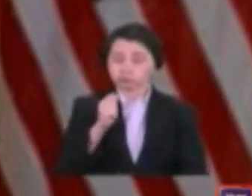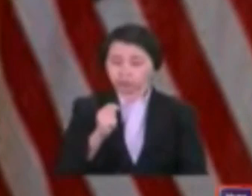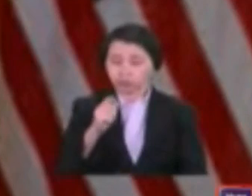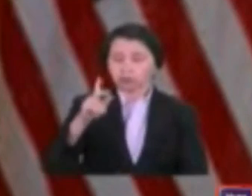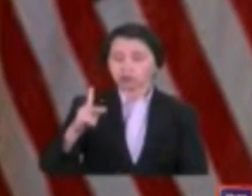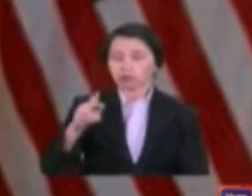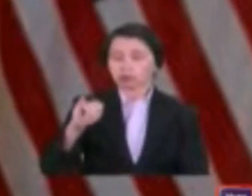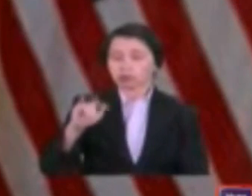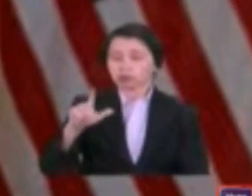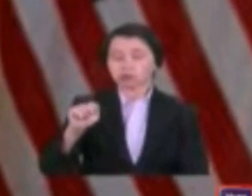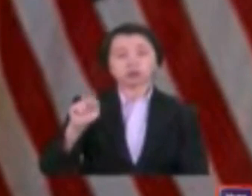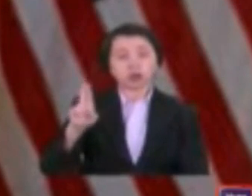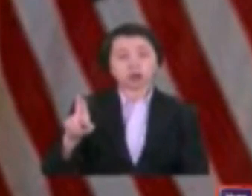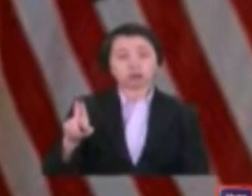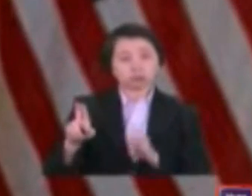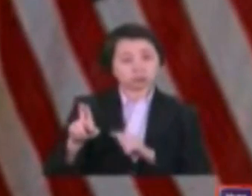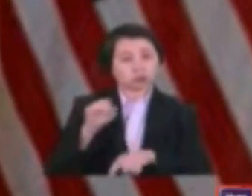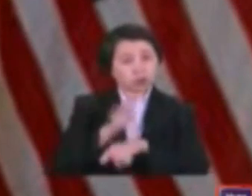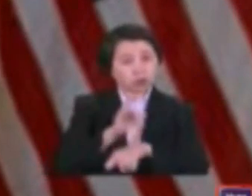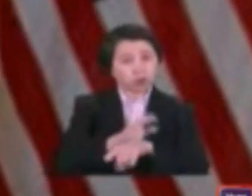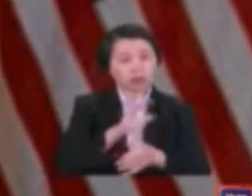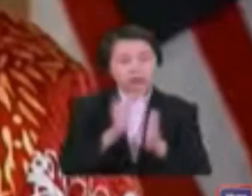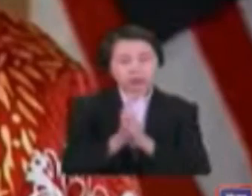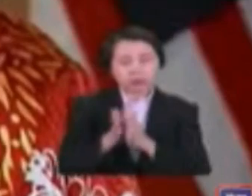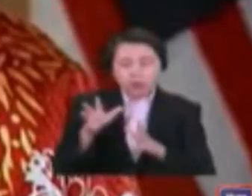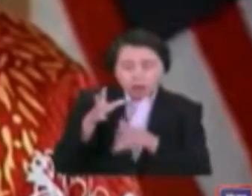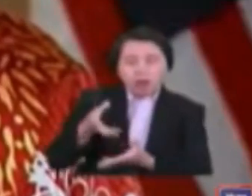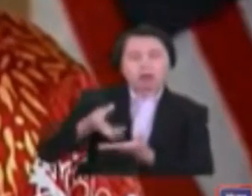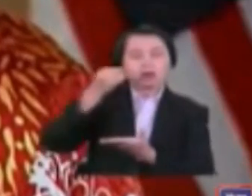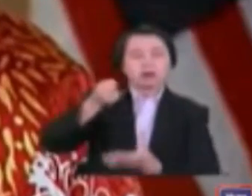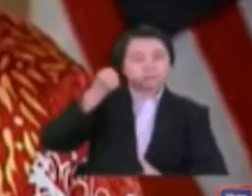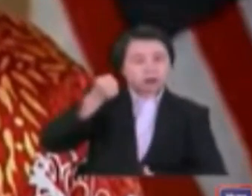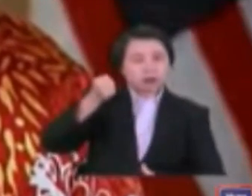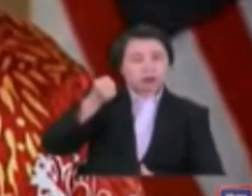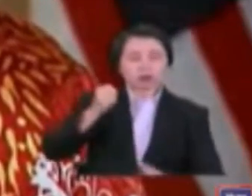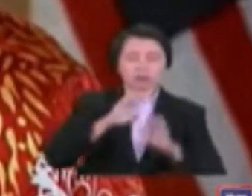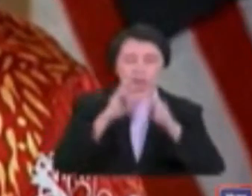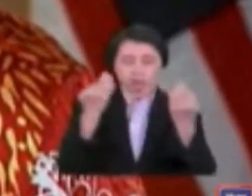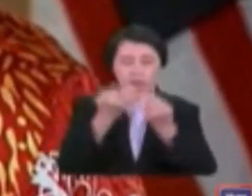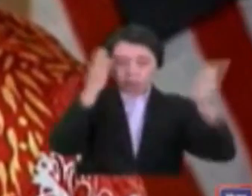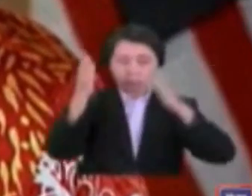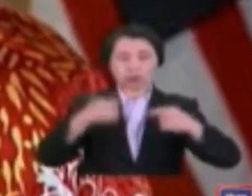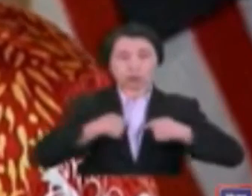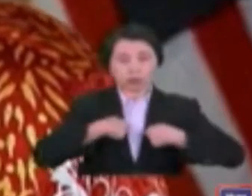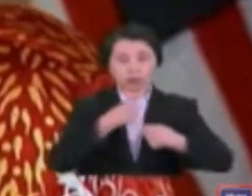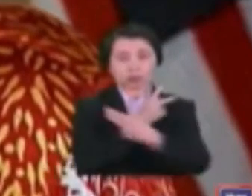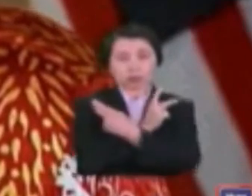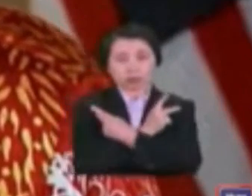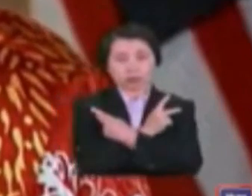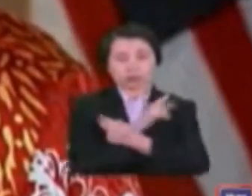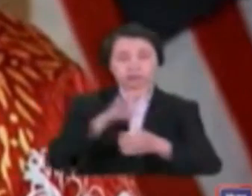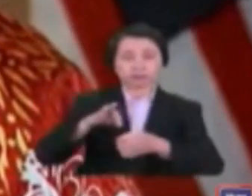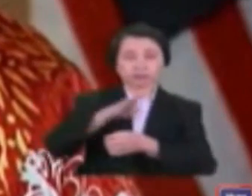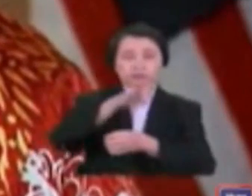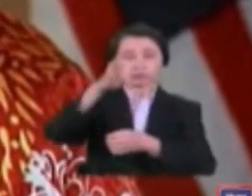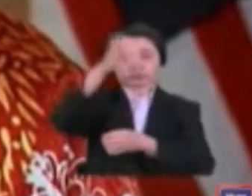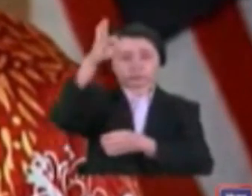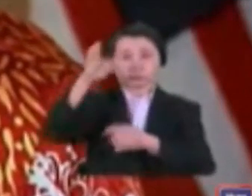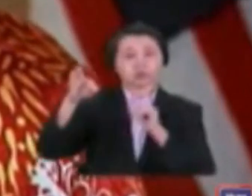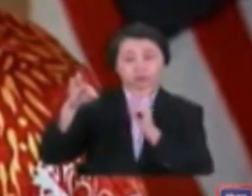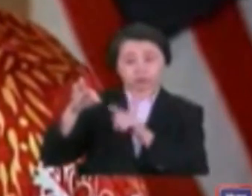yang boleh dijadikan sebagai azimat. Keluarga Malaysia yang saya kasihi, semangat seperti